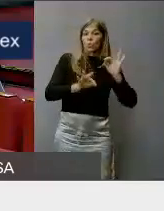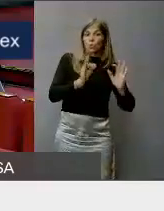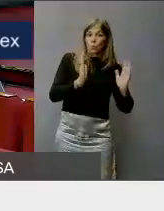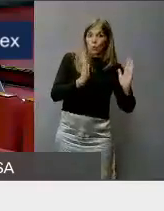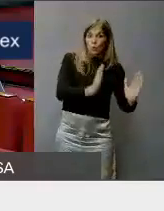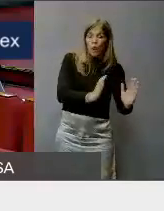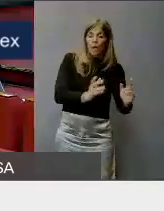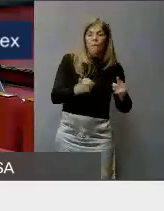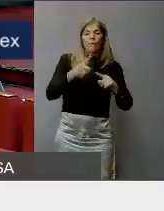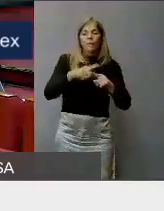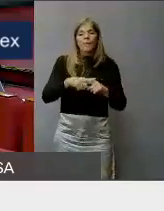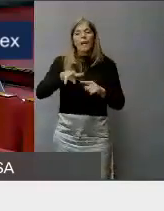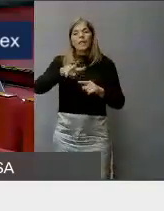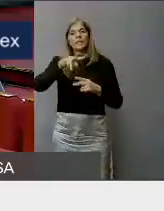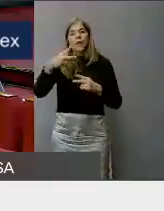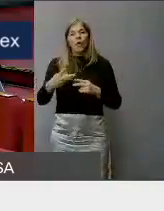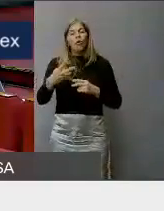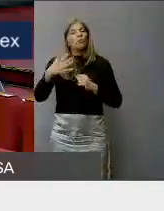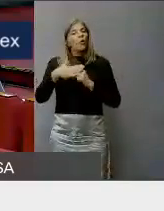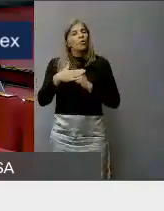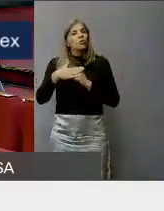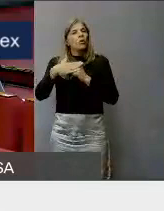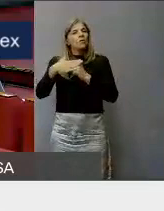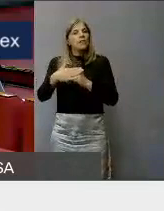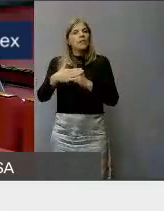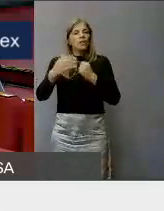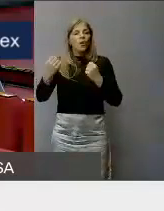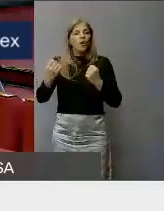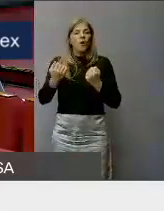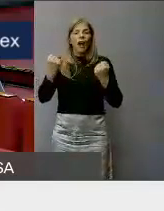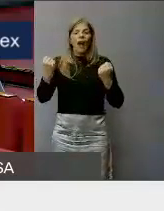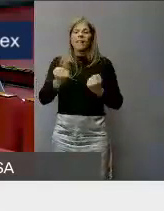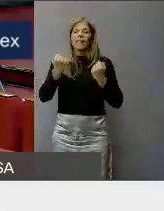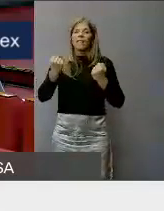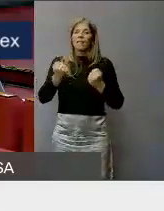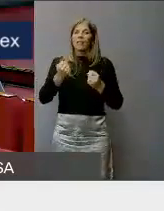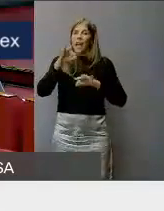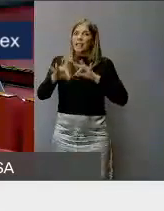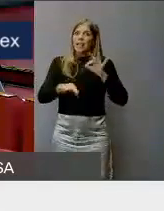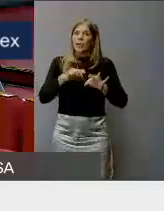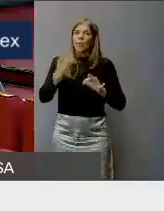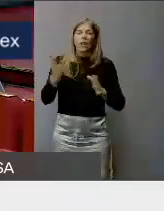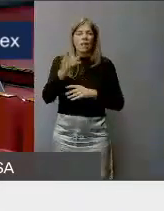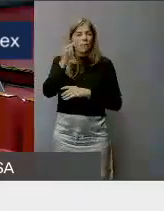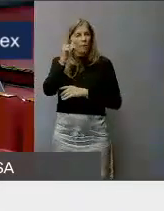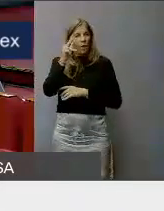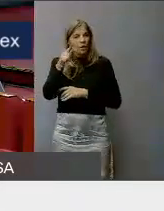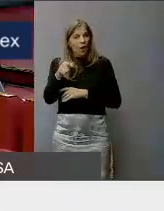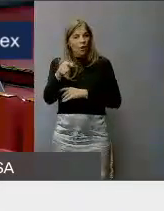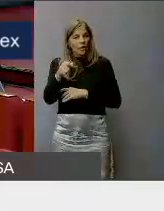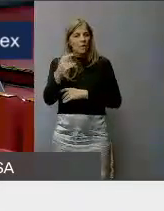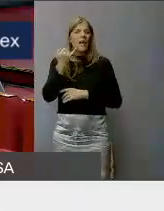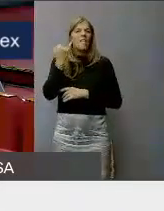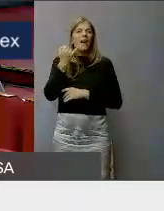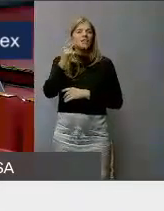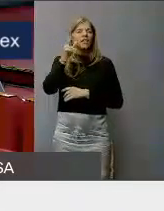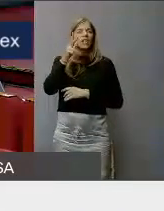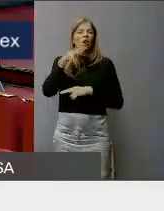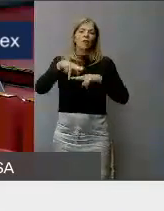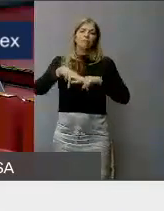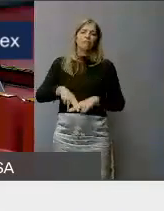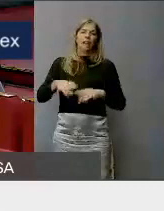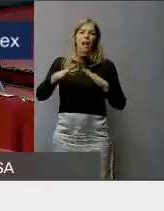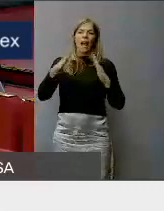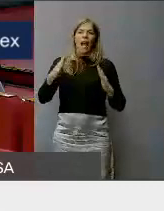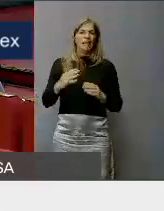all attività di cura delle donne per esempio che spesso e volentieri sono quelle che rimangono a casa e non lavorano e